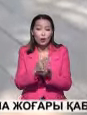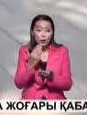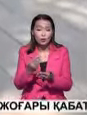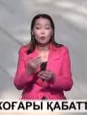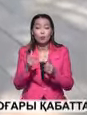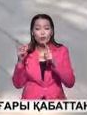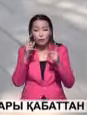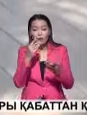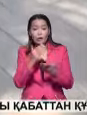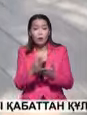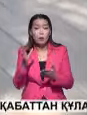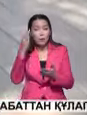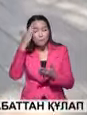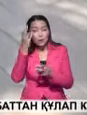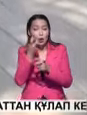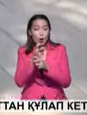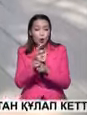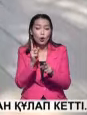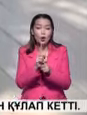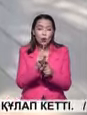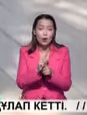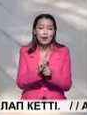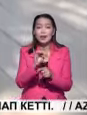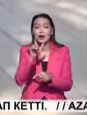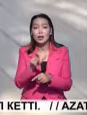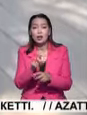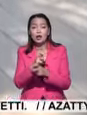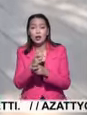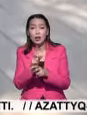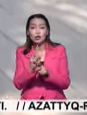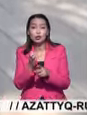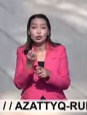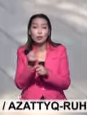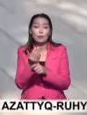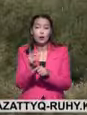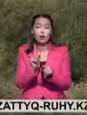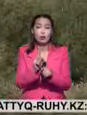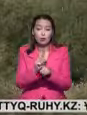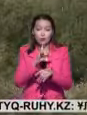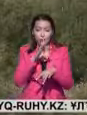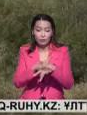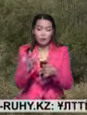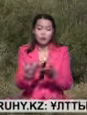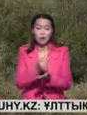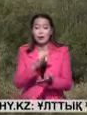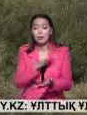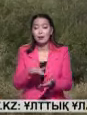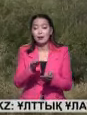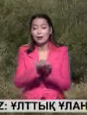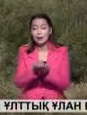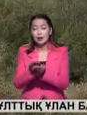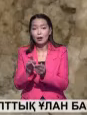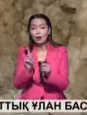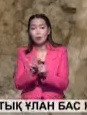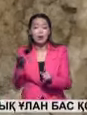бар. Ол жерден бас сүйегінің құсақталғанын және адам сүйегінің тағы бірнешеуін таптық. Бұл аймақта зиратқа апаратын жол